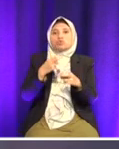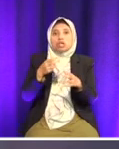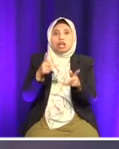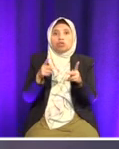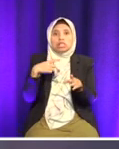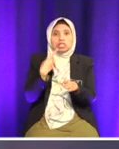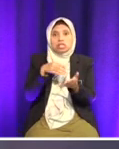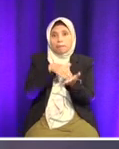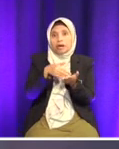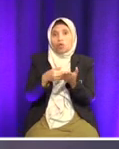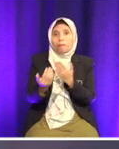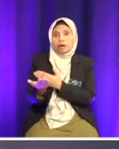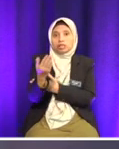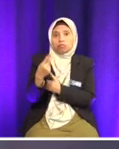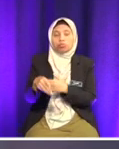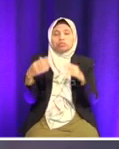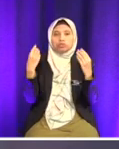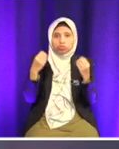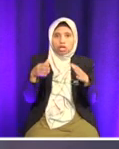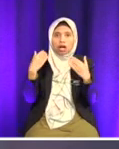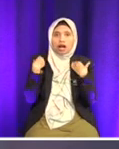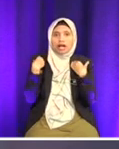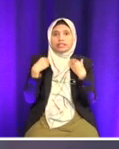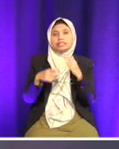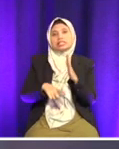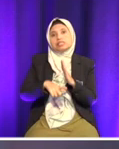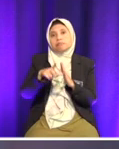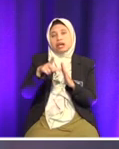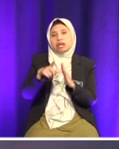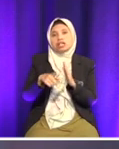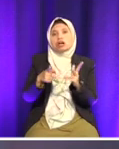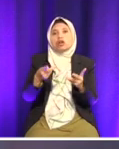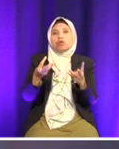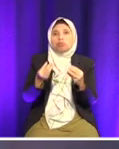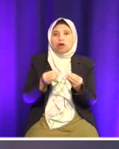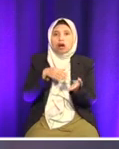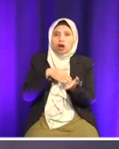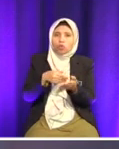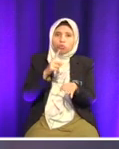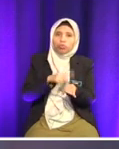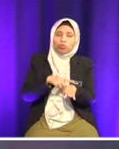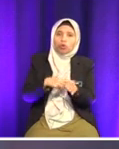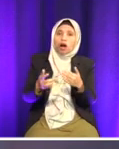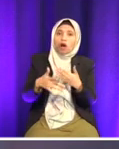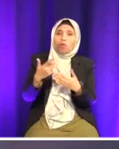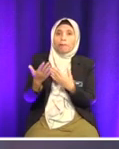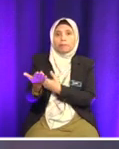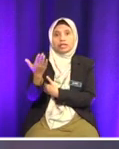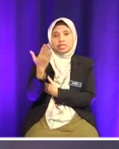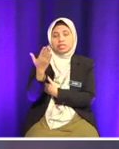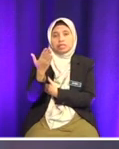anak berjalan jauh dari semenit datang ke ini kita bangun awal pagi pukul 05.00 pagi